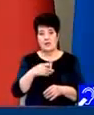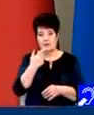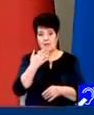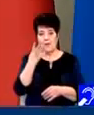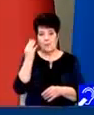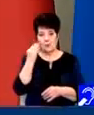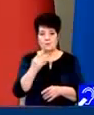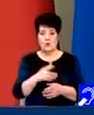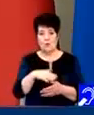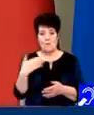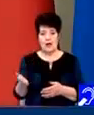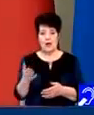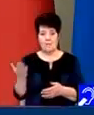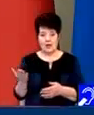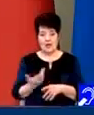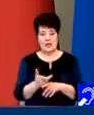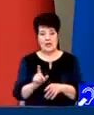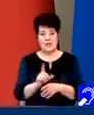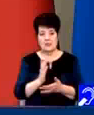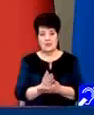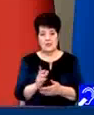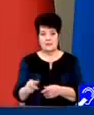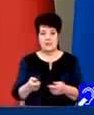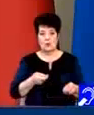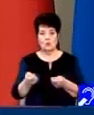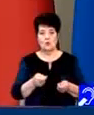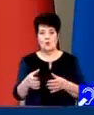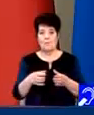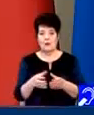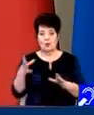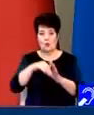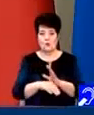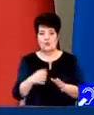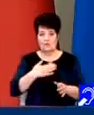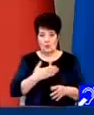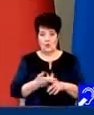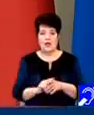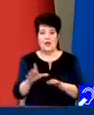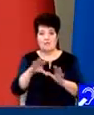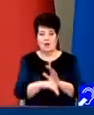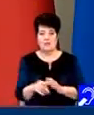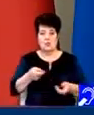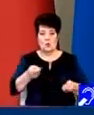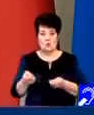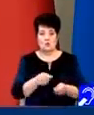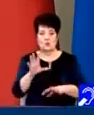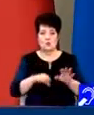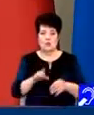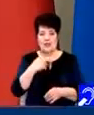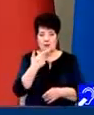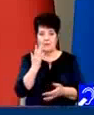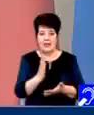în același timp este o mare parte a membrilor din partid și inclusiv din conducerea partidului, inclusiv eu care fac și eu parte din conducere, care considerăm că